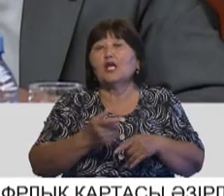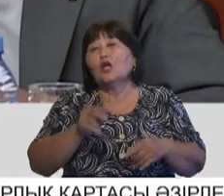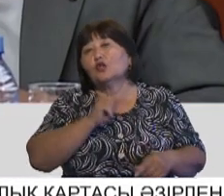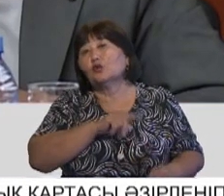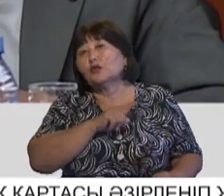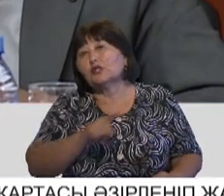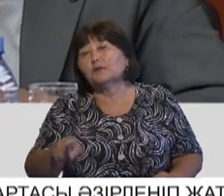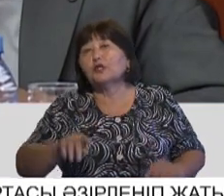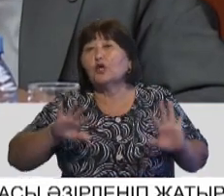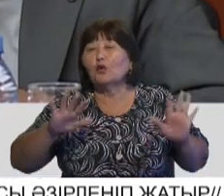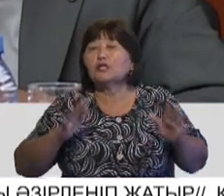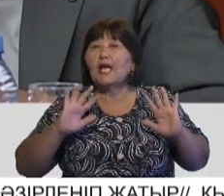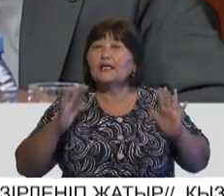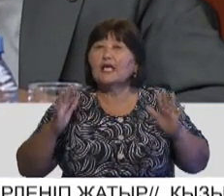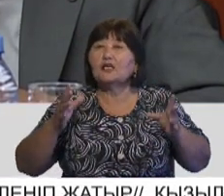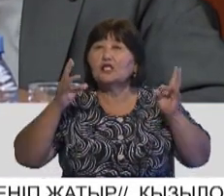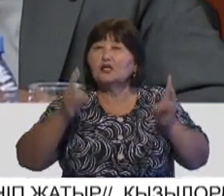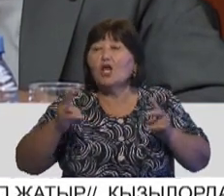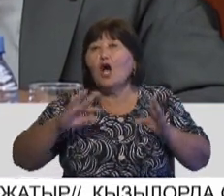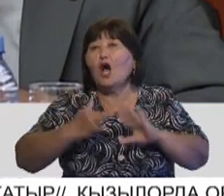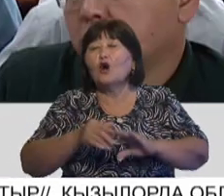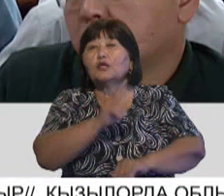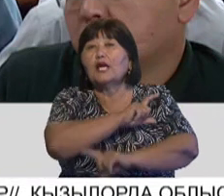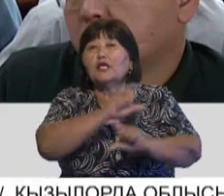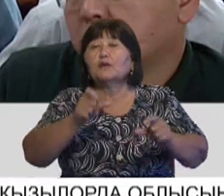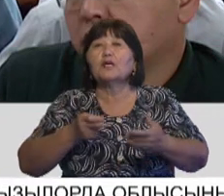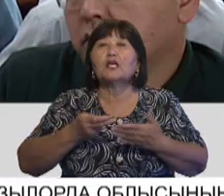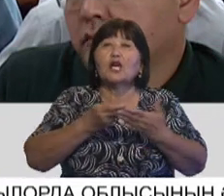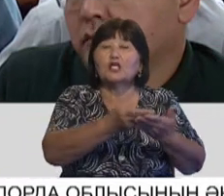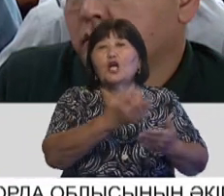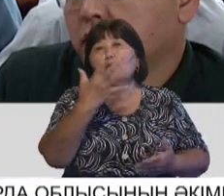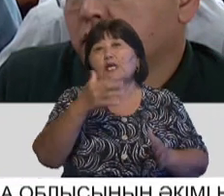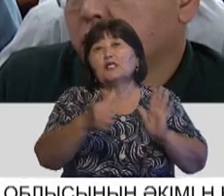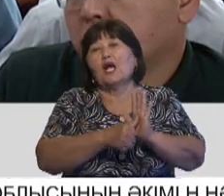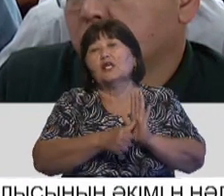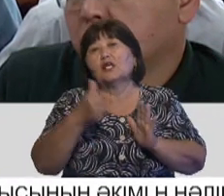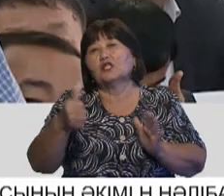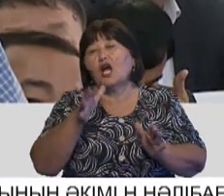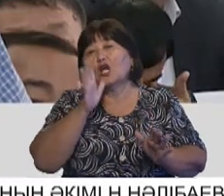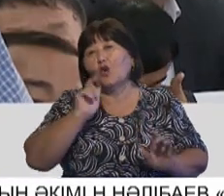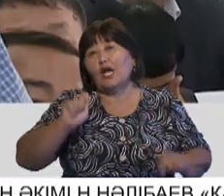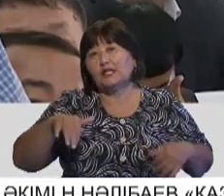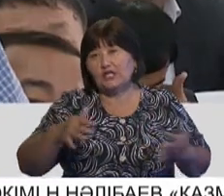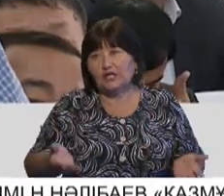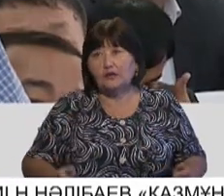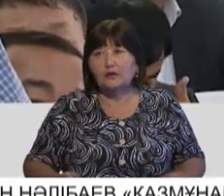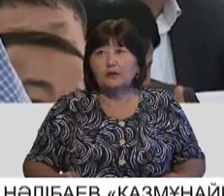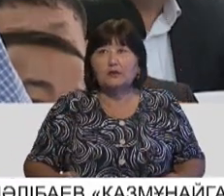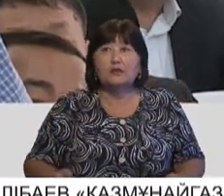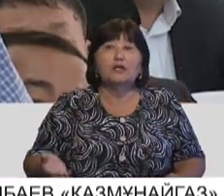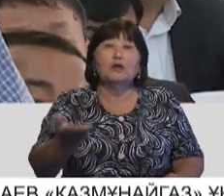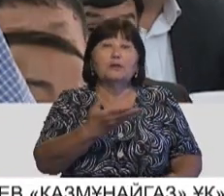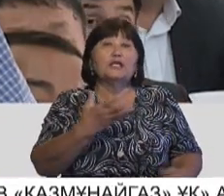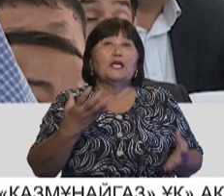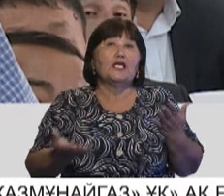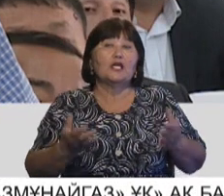жұмыс барысында орын алған келеңсіздік кезінде аудандық емханаға жету үшін 5-6 сағат уақыт кетеді екен. Бізге егер